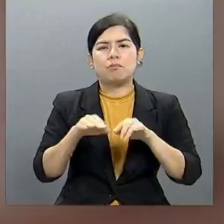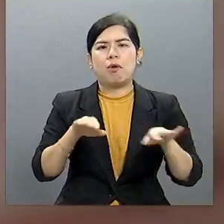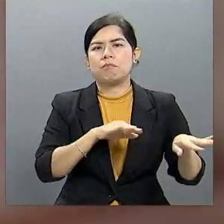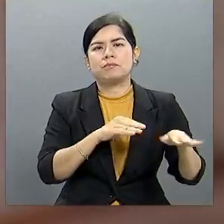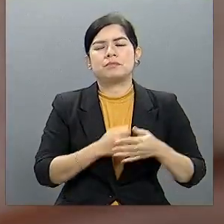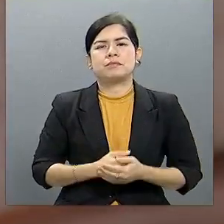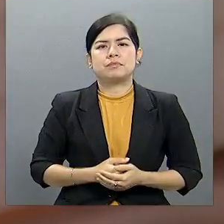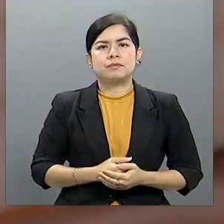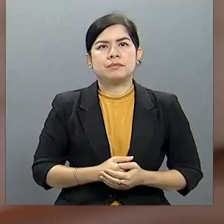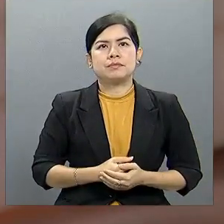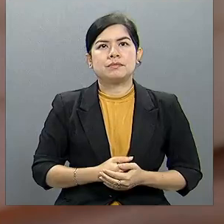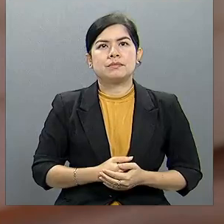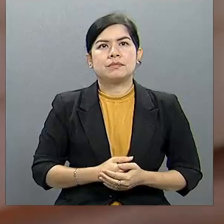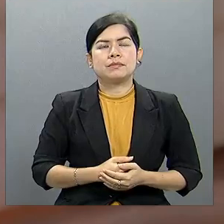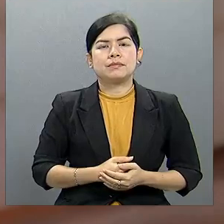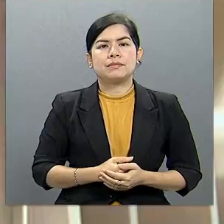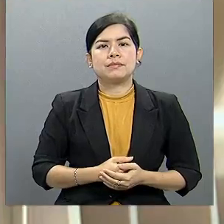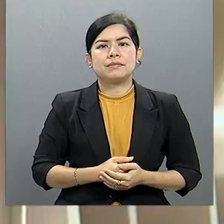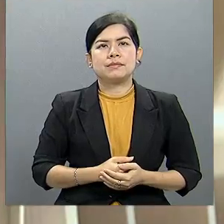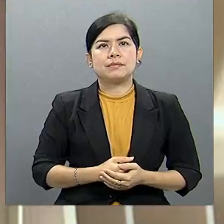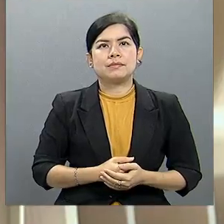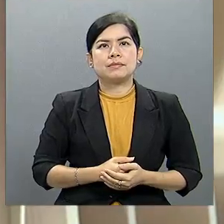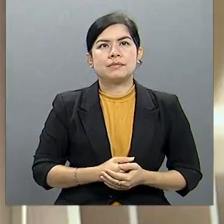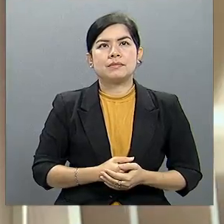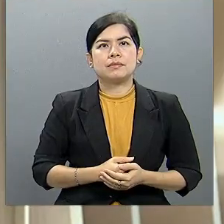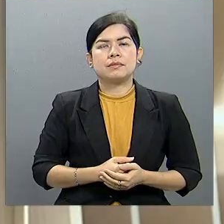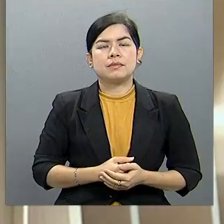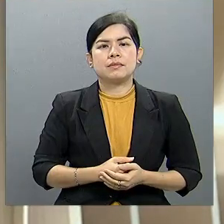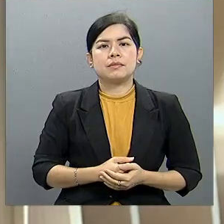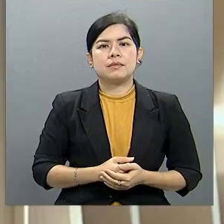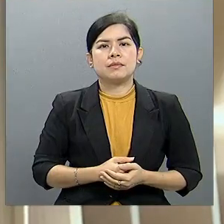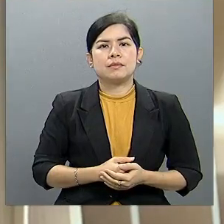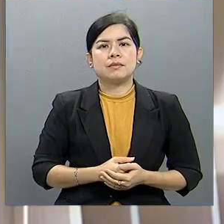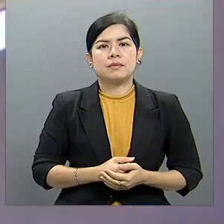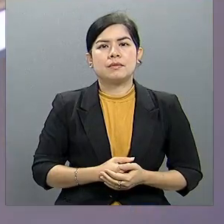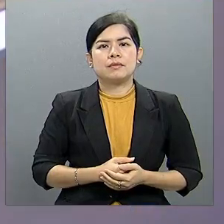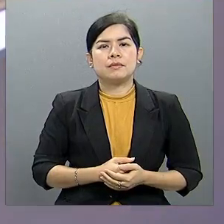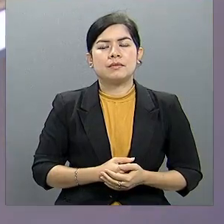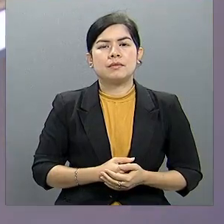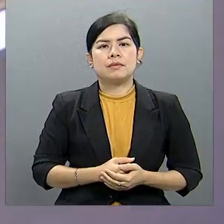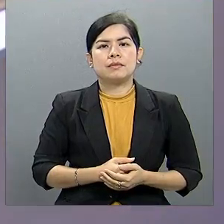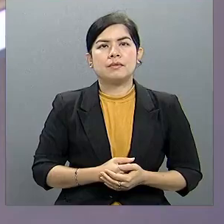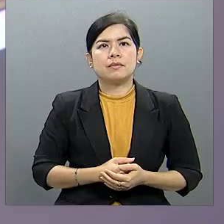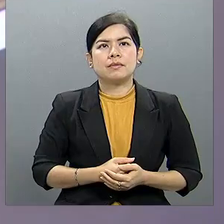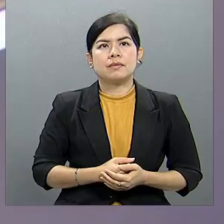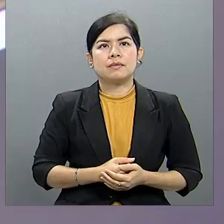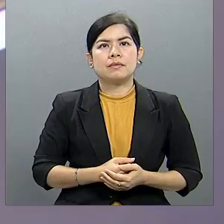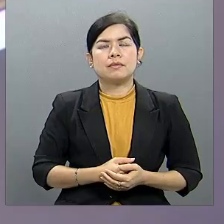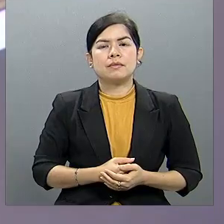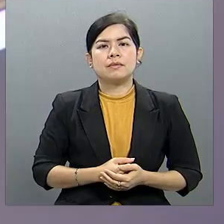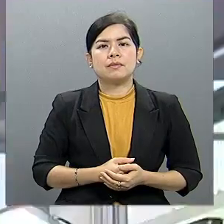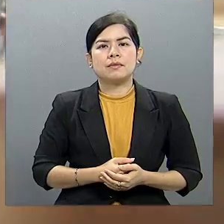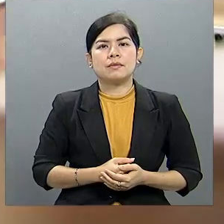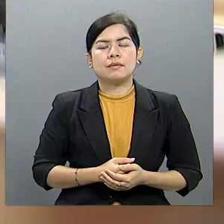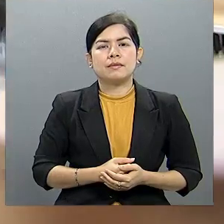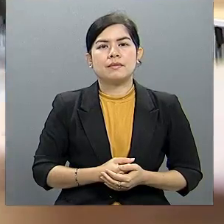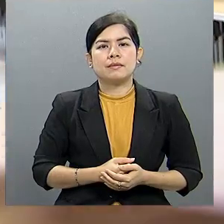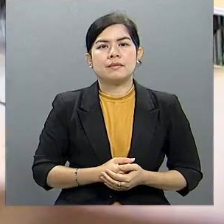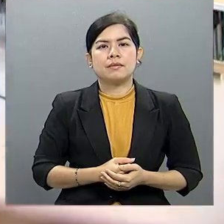ะ